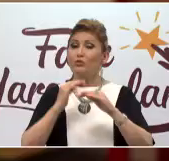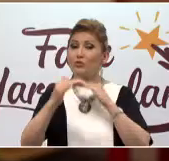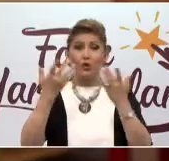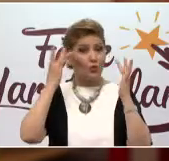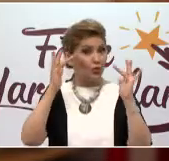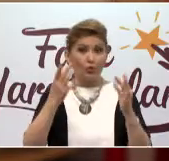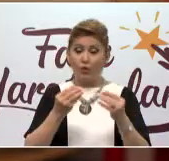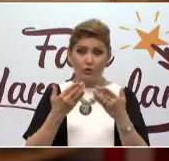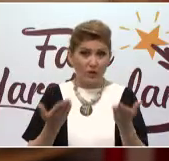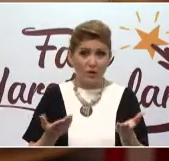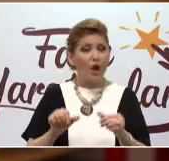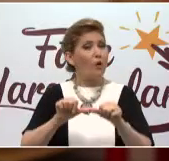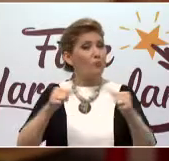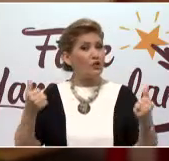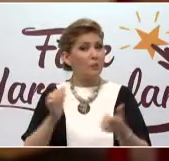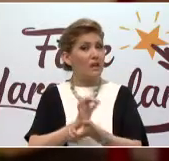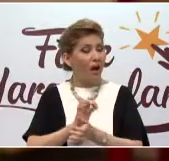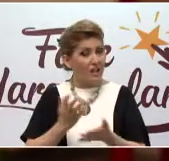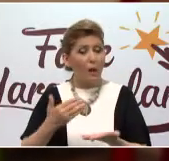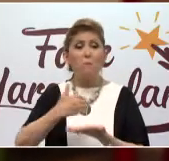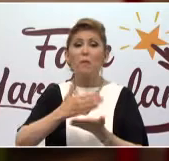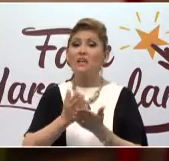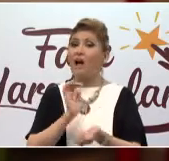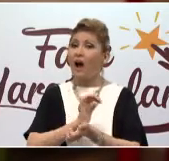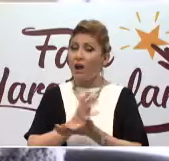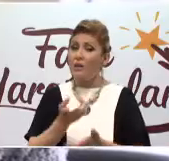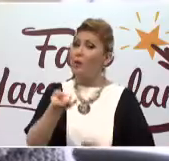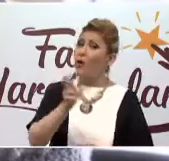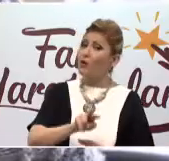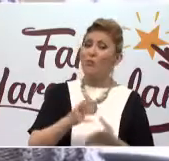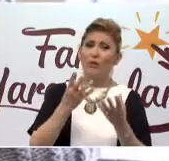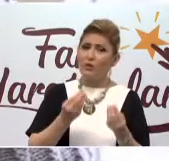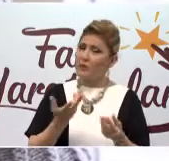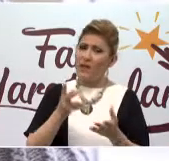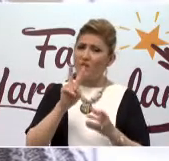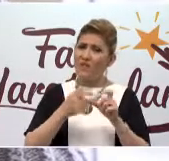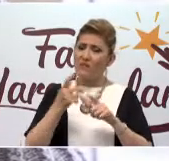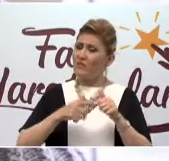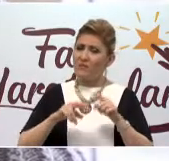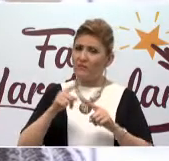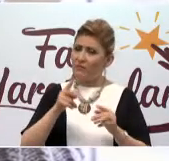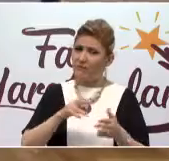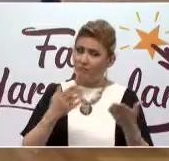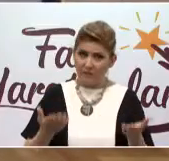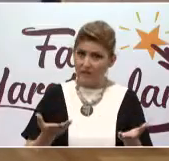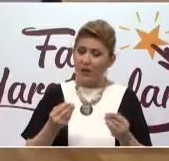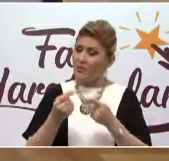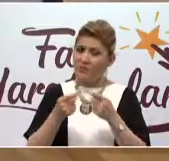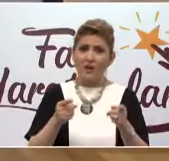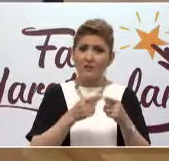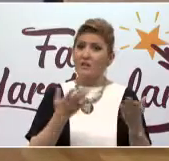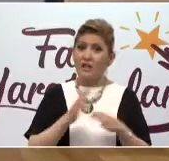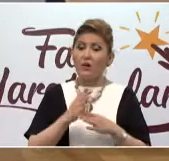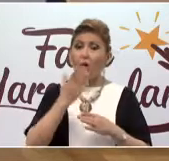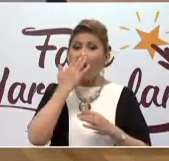bu kapsamda boşanmış ailelerimiz, parçalanmış ailelerimiz, vefat olabilir, yani birçok farklı nedenlerden dolayı